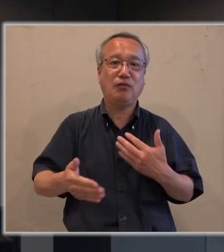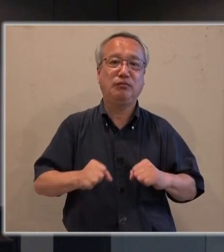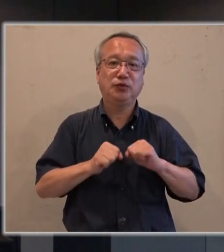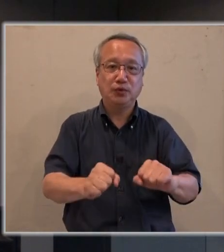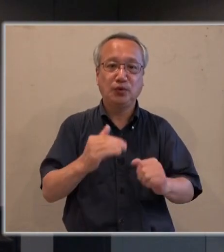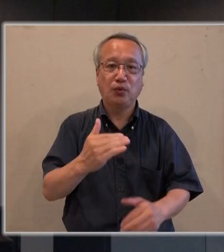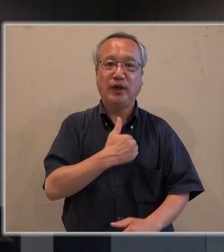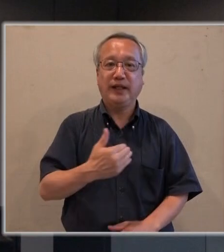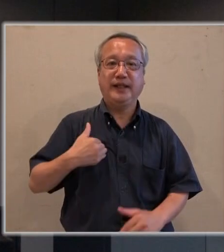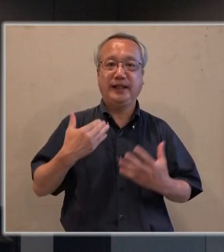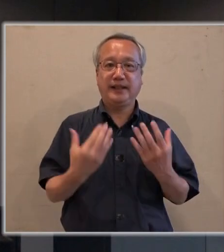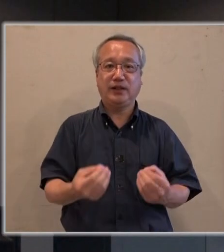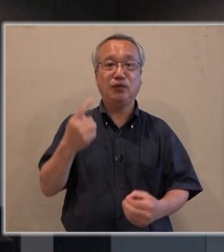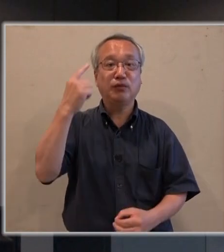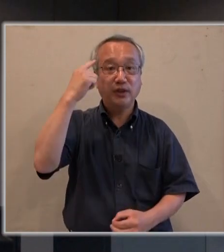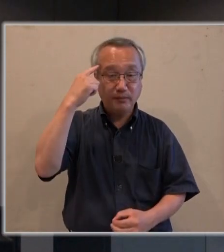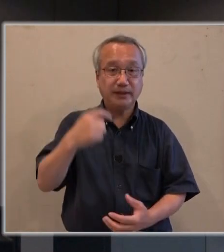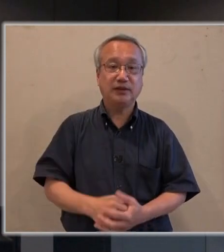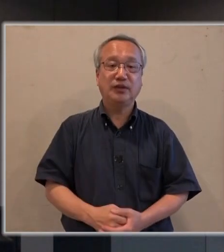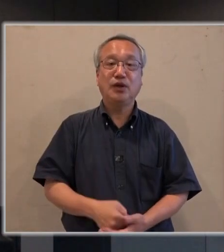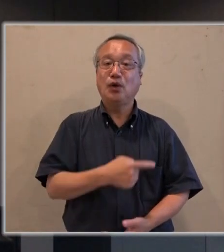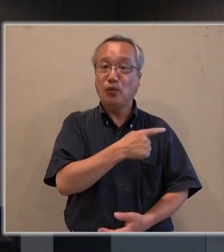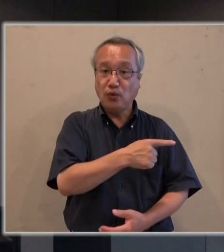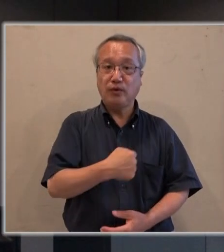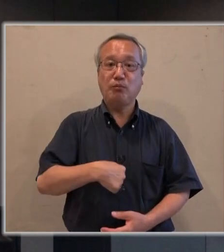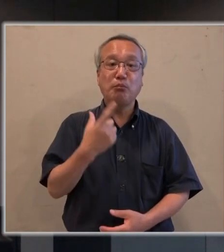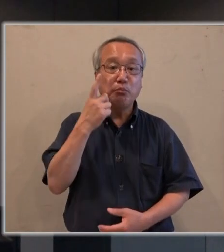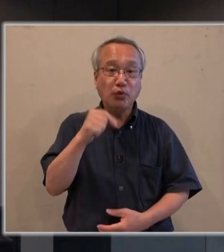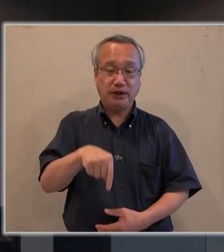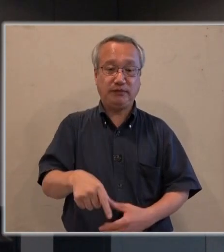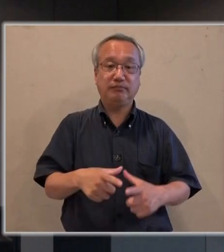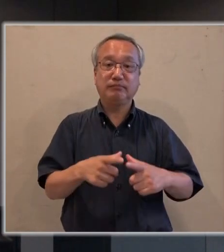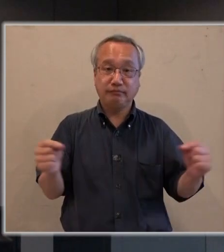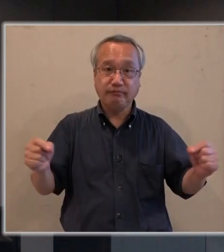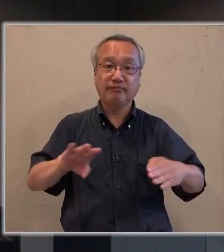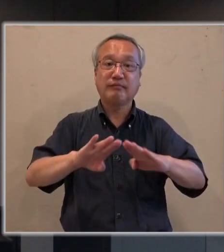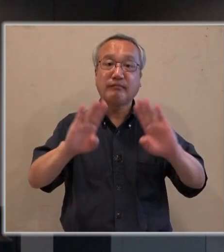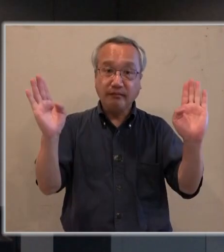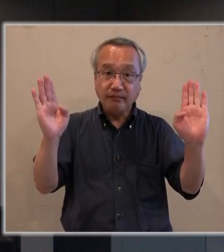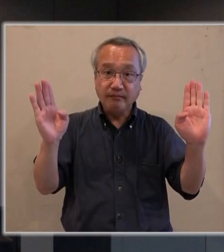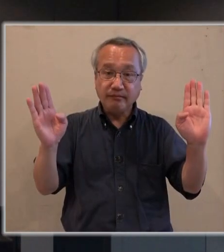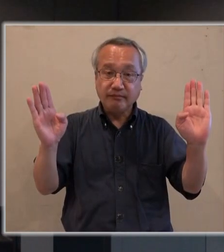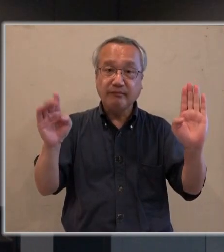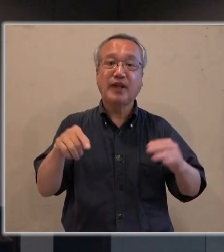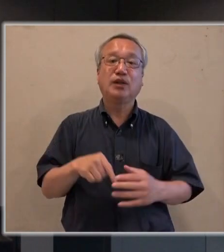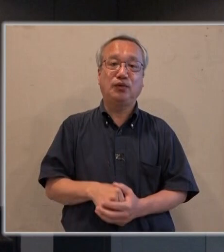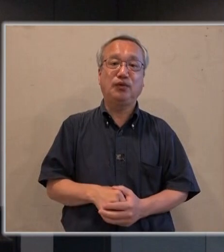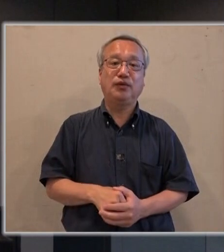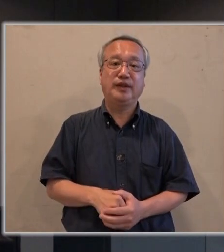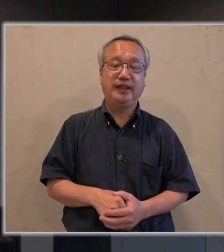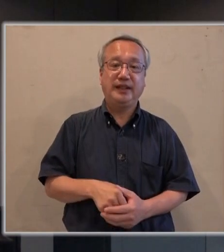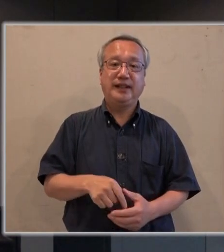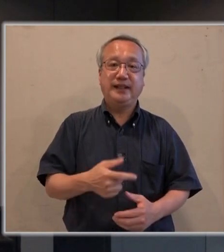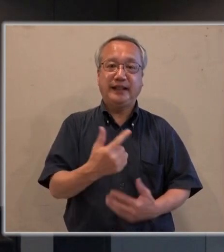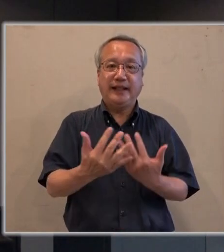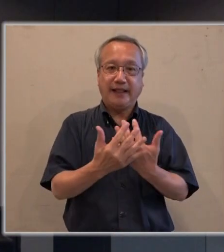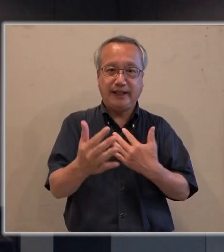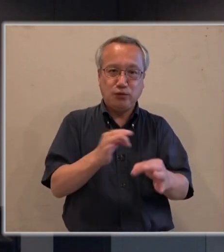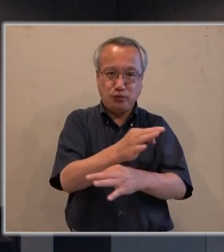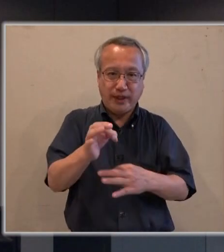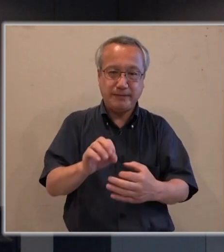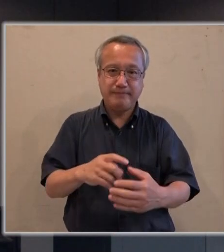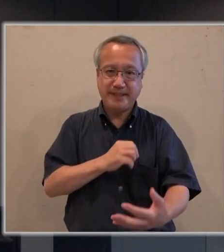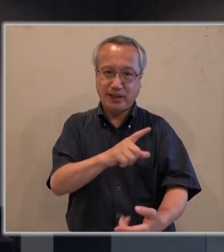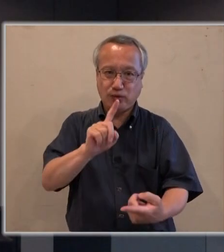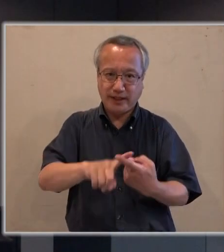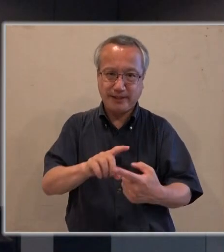。このようにもし自国で開催されて、で自分がまあその方に積極的に関わっていったら、も